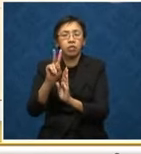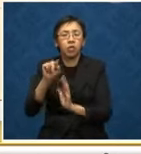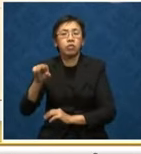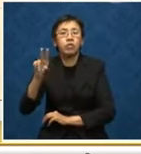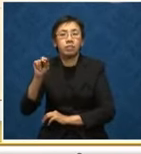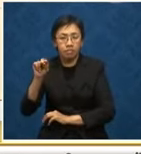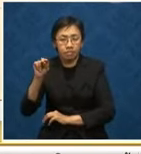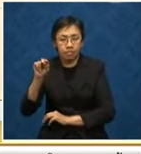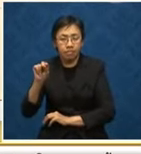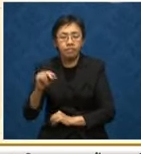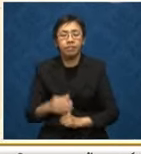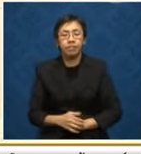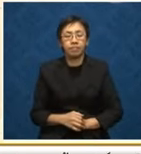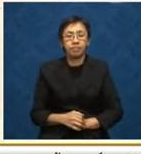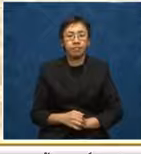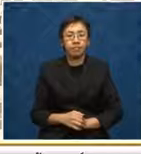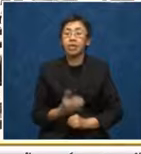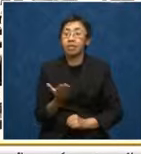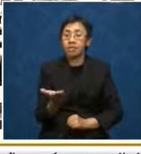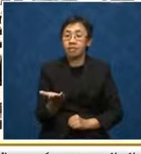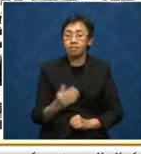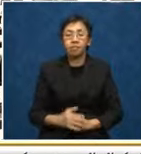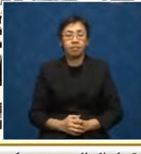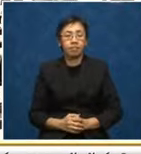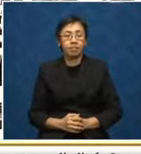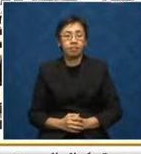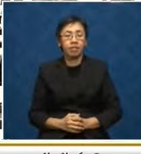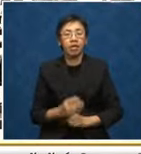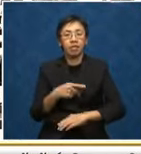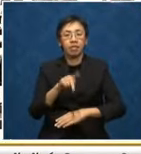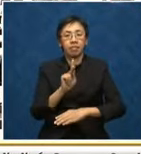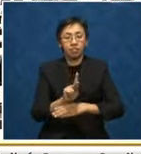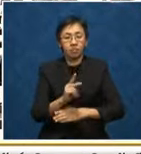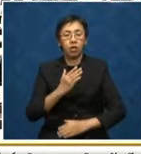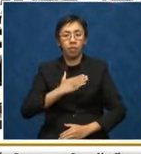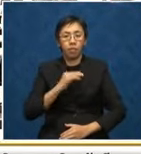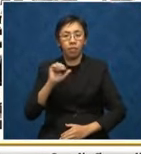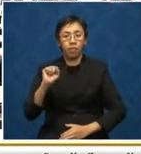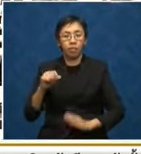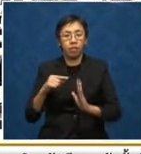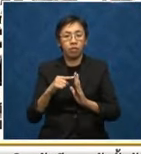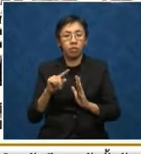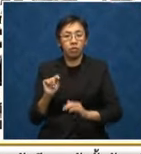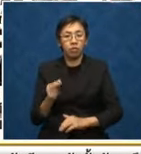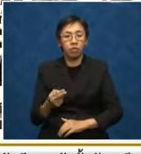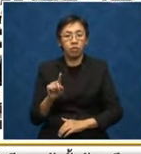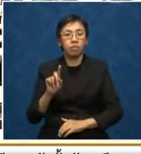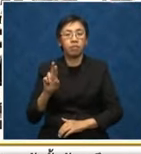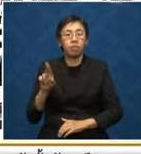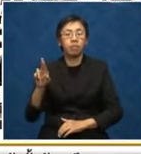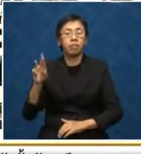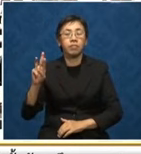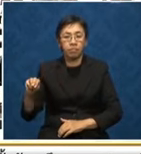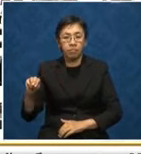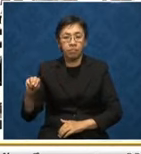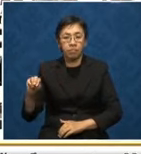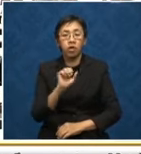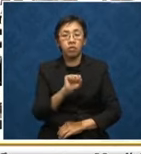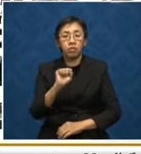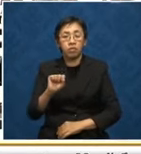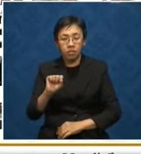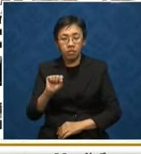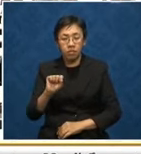เชิญครับท่านสุธรรมครับ ครับท่านประธานที่เคารพกับผมสุธรรมแสงประทุมสมาชิกสภาผู้แทน